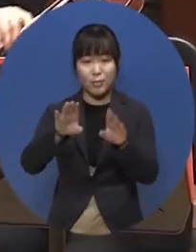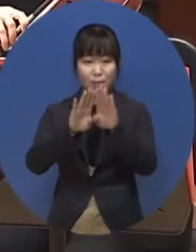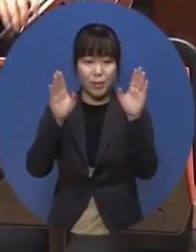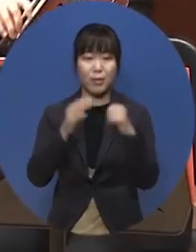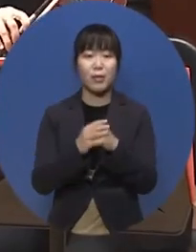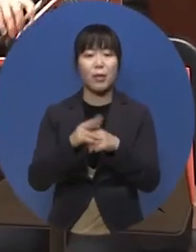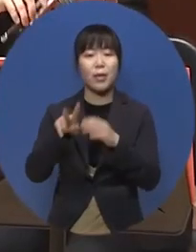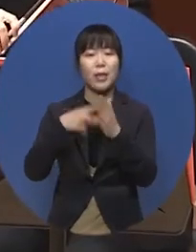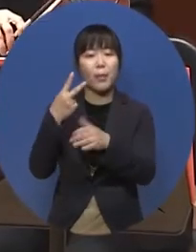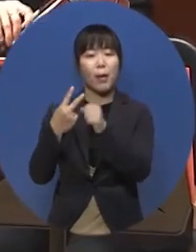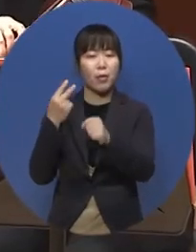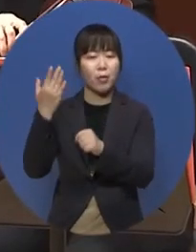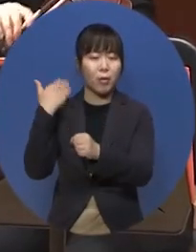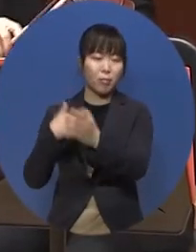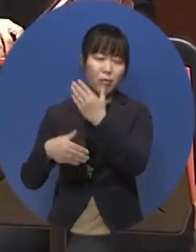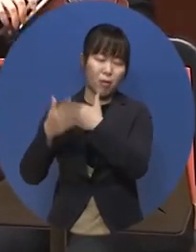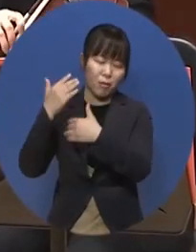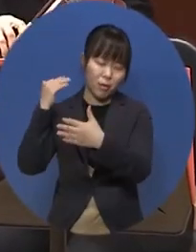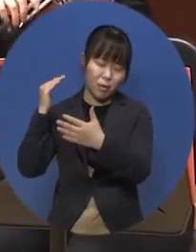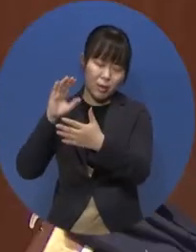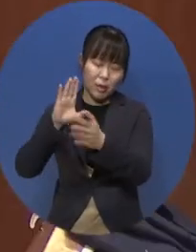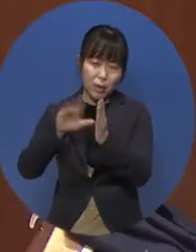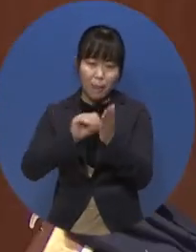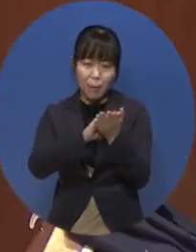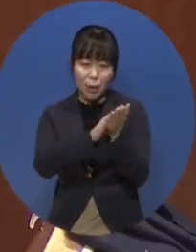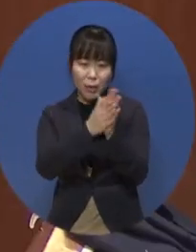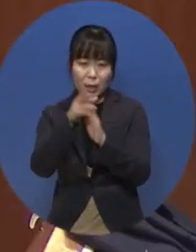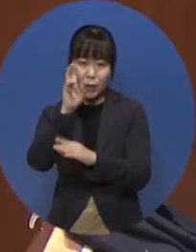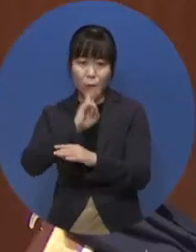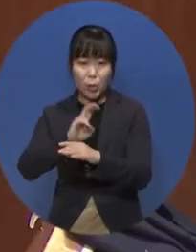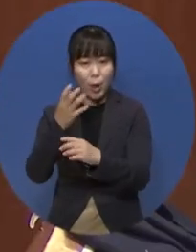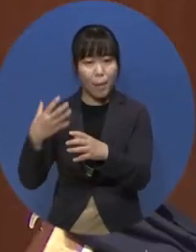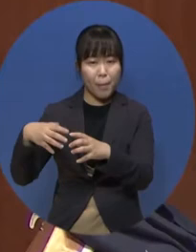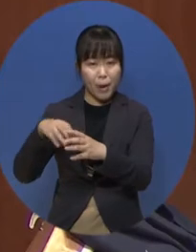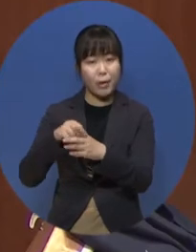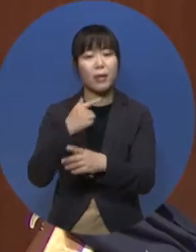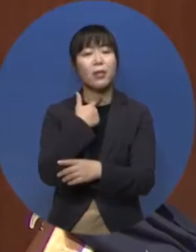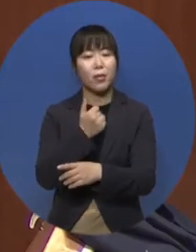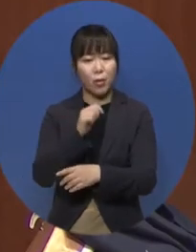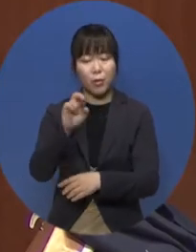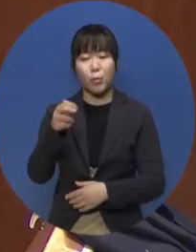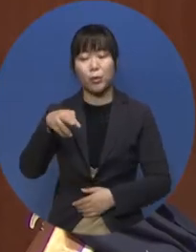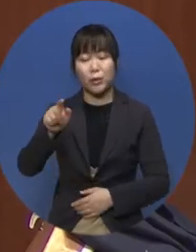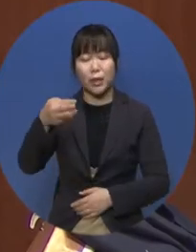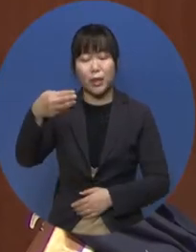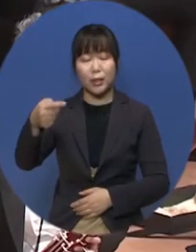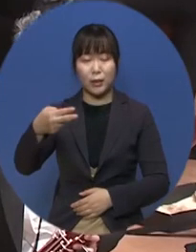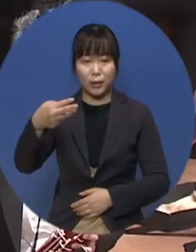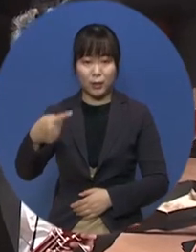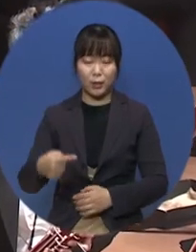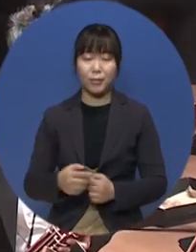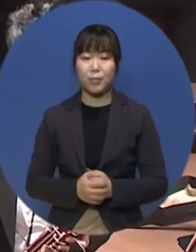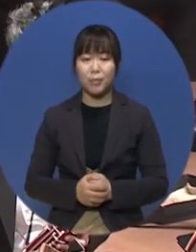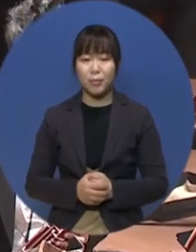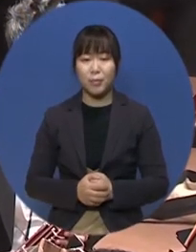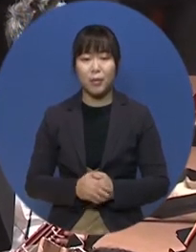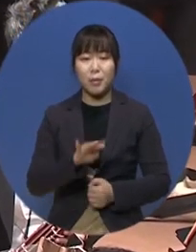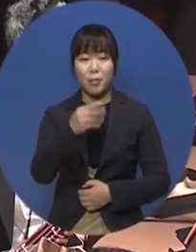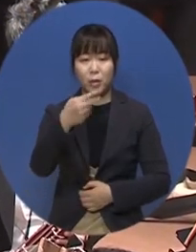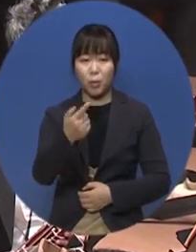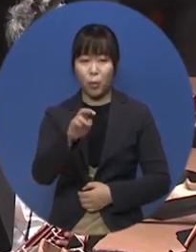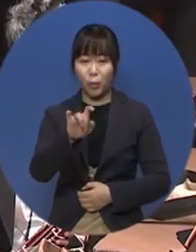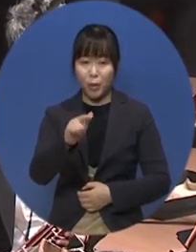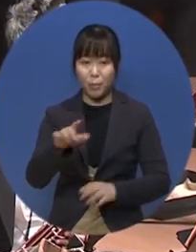200여 년 전 시대의 변화를 자신의 음악은 5개는 천재 작곡가 웃자 주 특 베토벤이